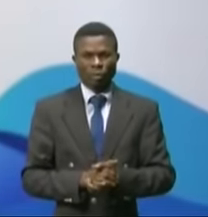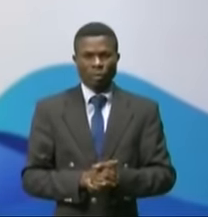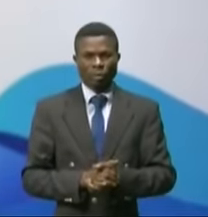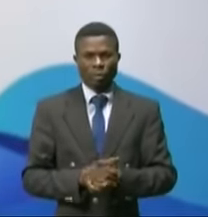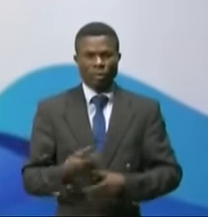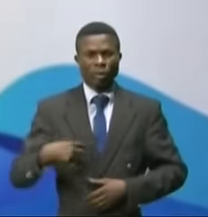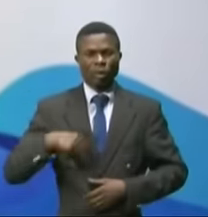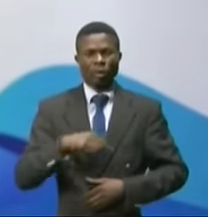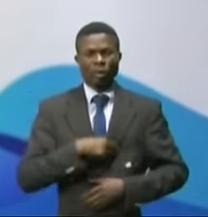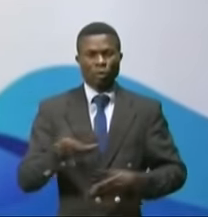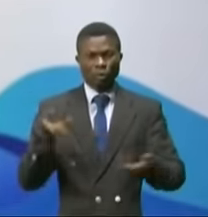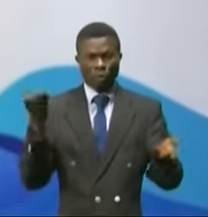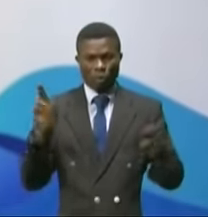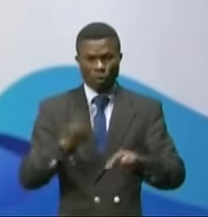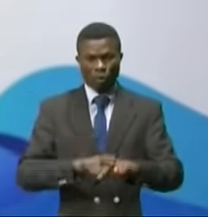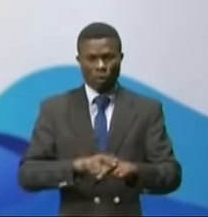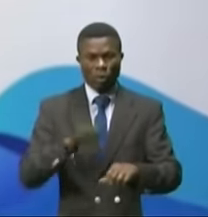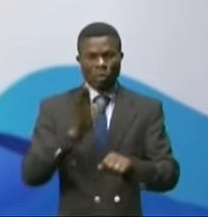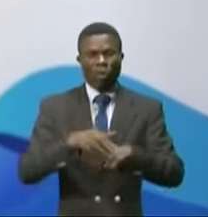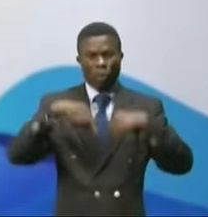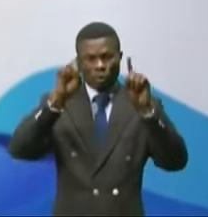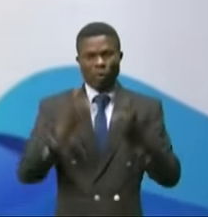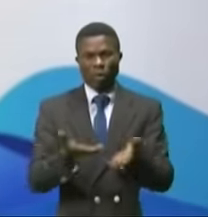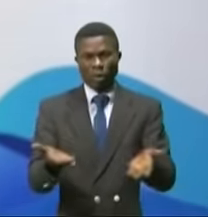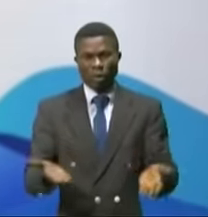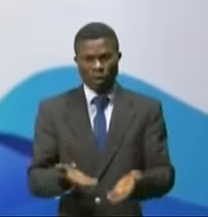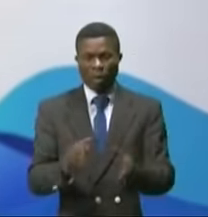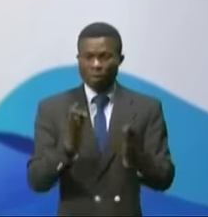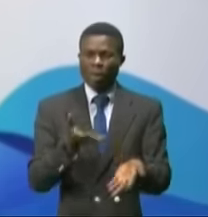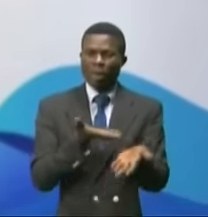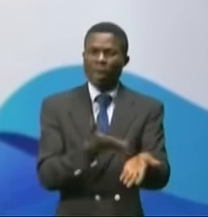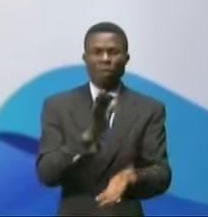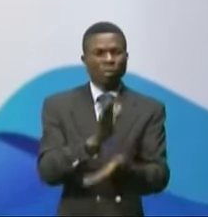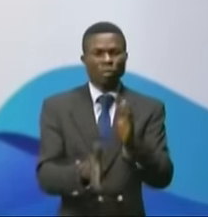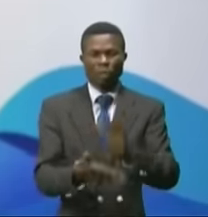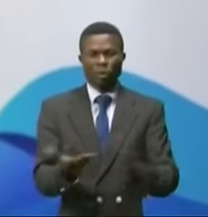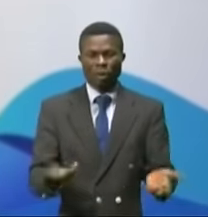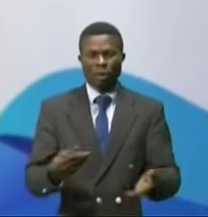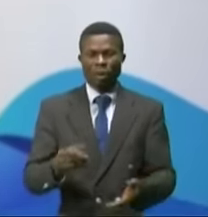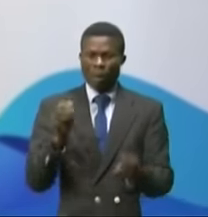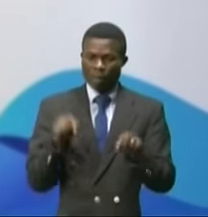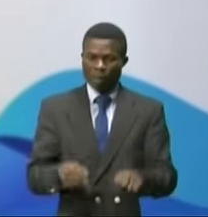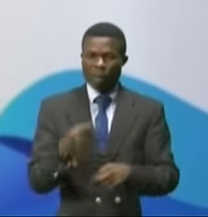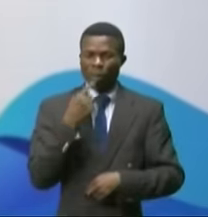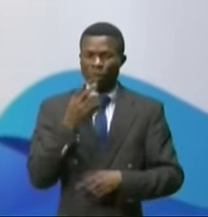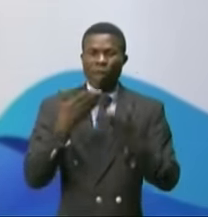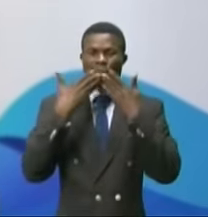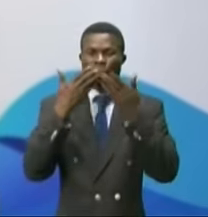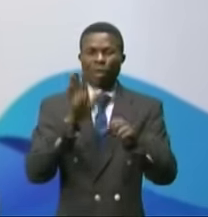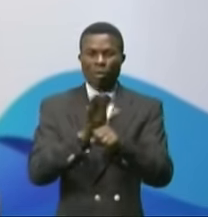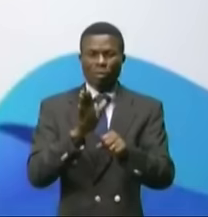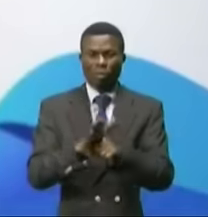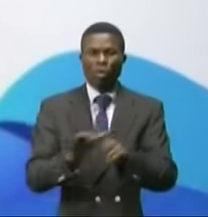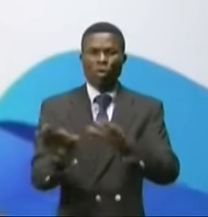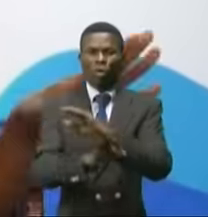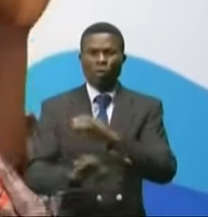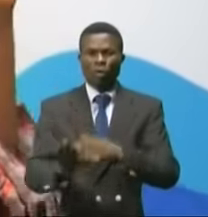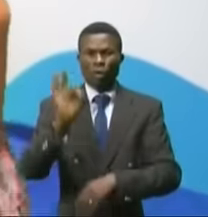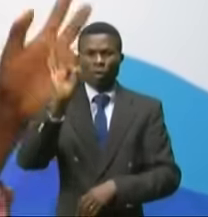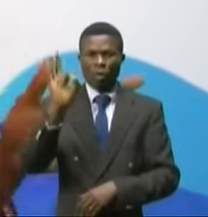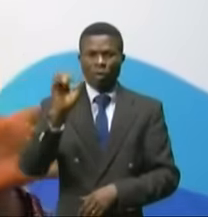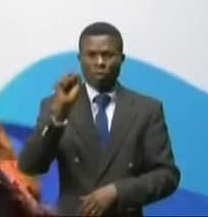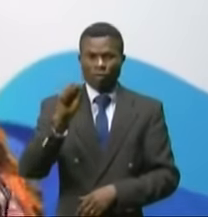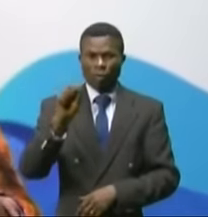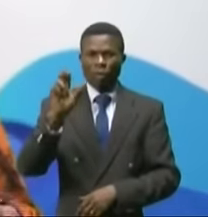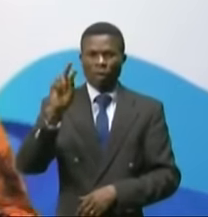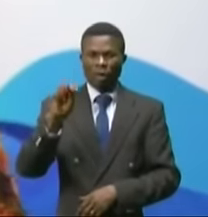Nous sommes ici depuis plusieurs années. Sans aide, nous disons merci au Fonarev, surtout que maintenant, nous